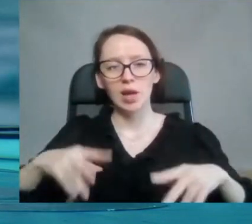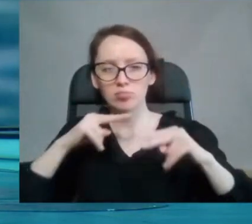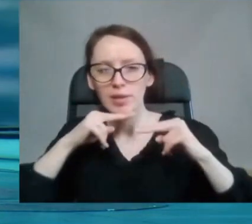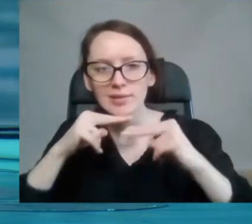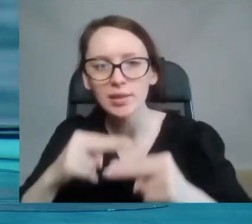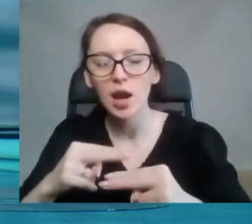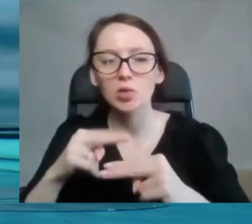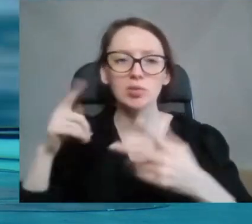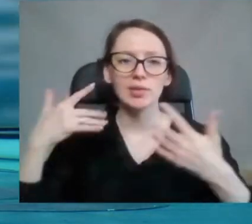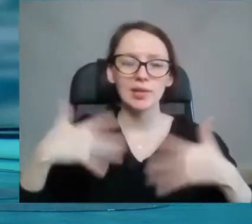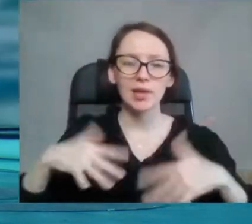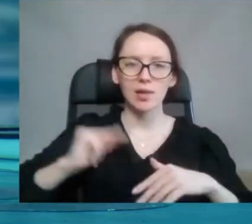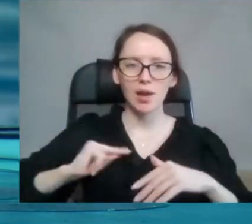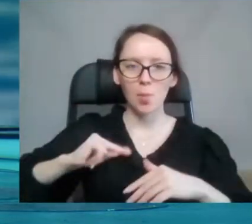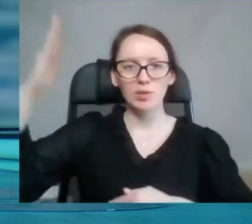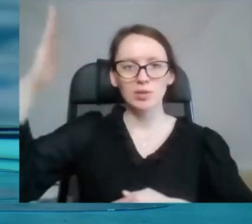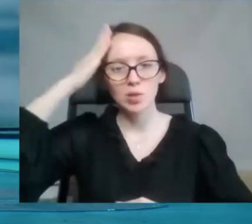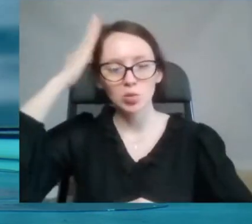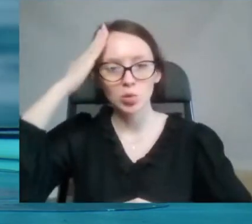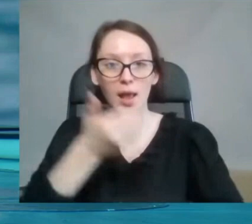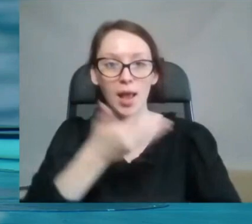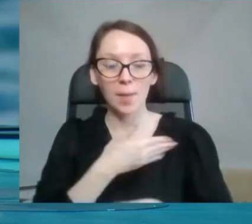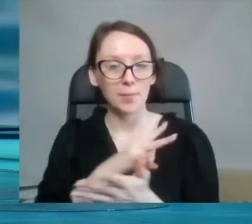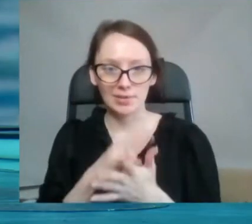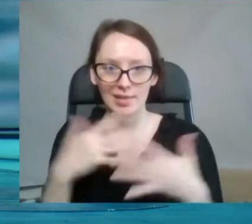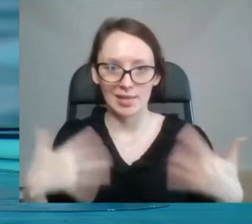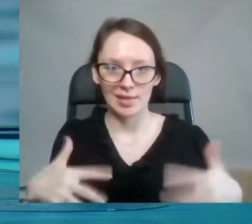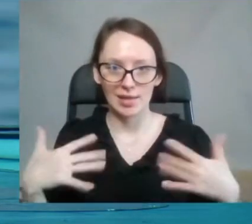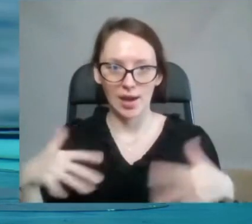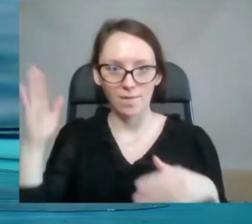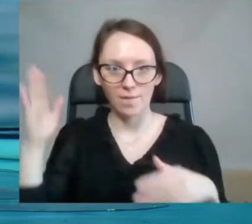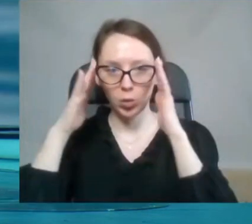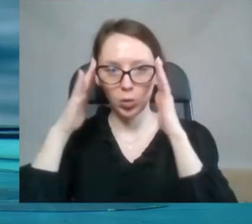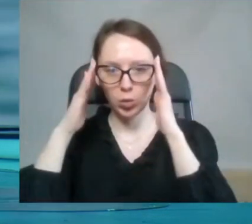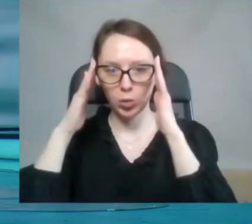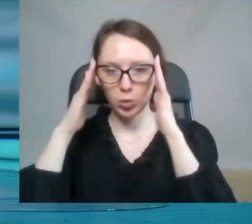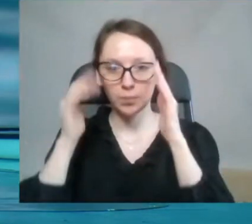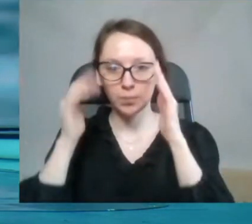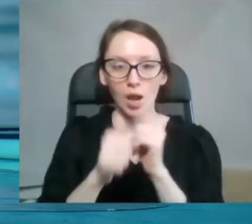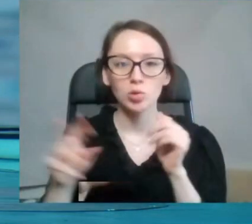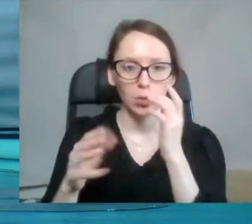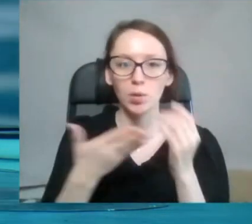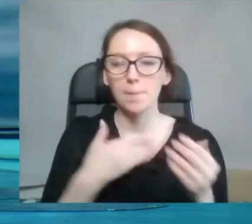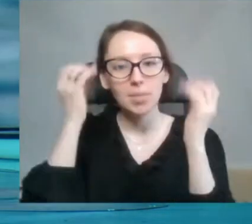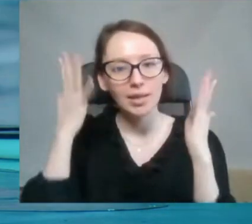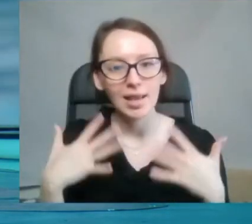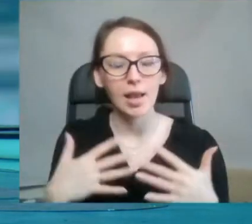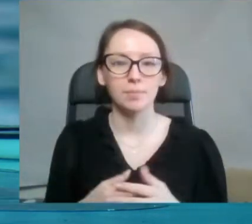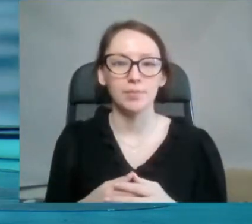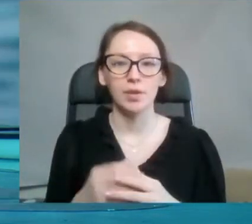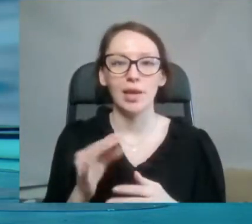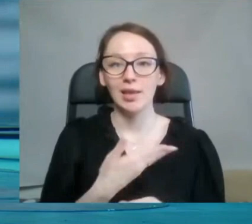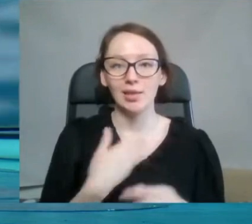теряет работоспособность. А мы постоянно теряем воду. Каждую минуту мы потеем. И нам эти